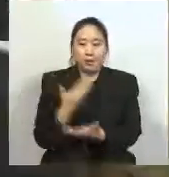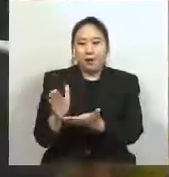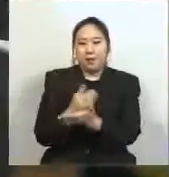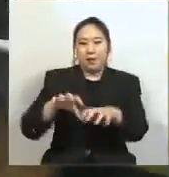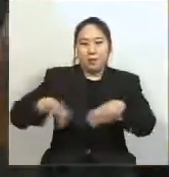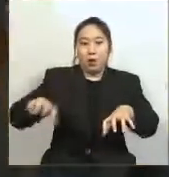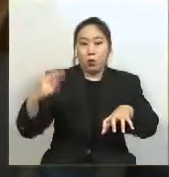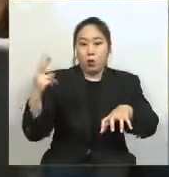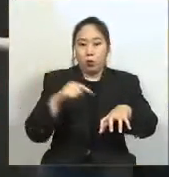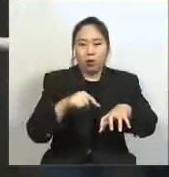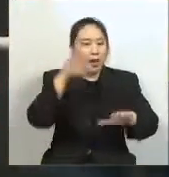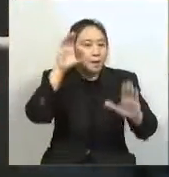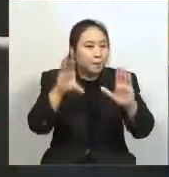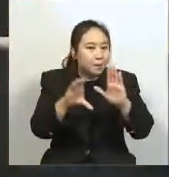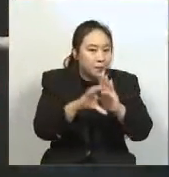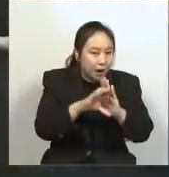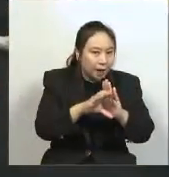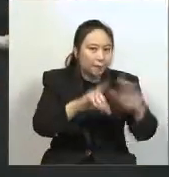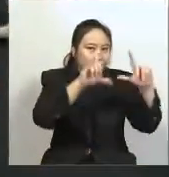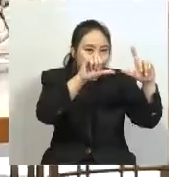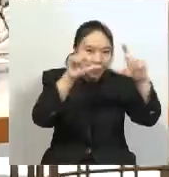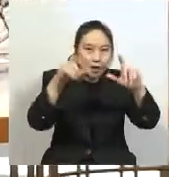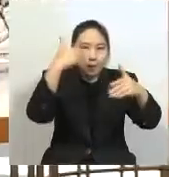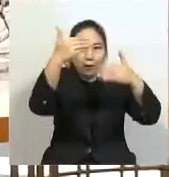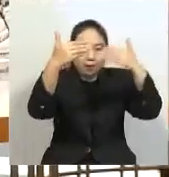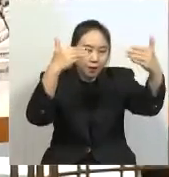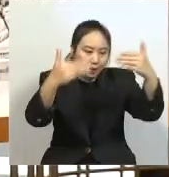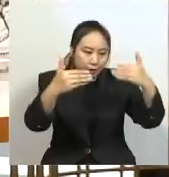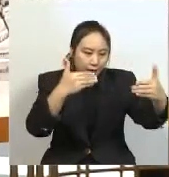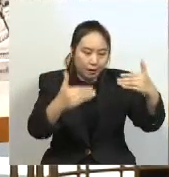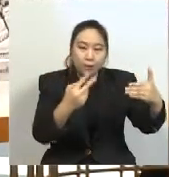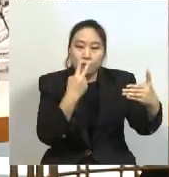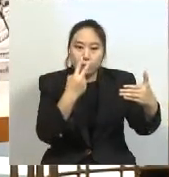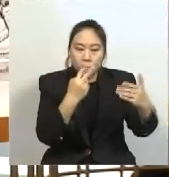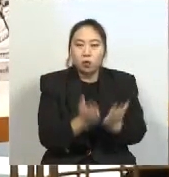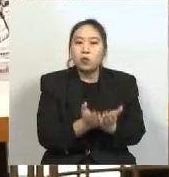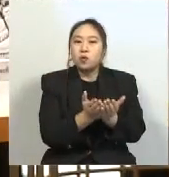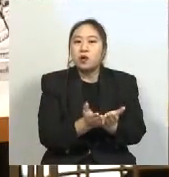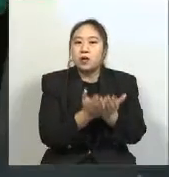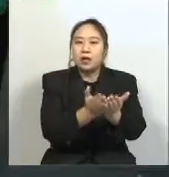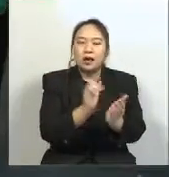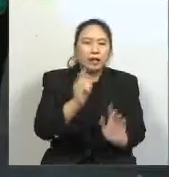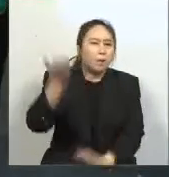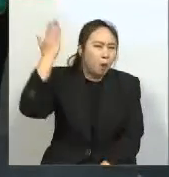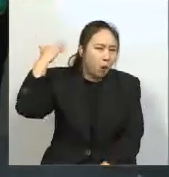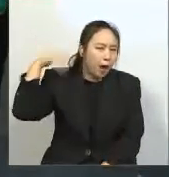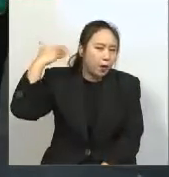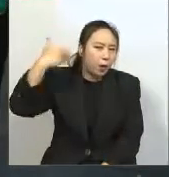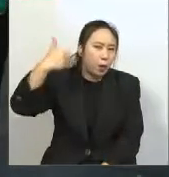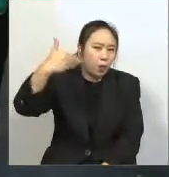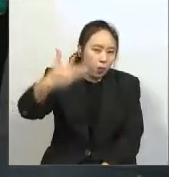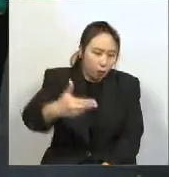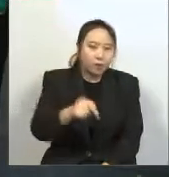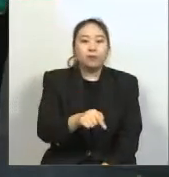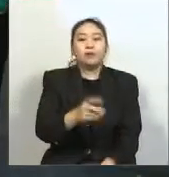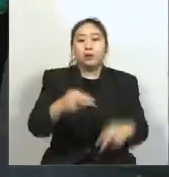วนแรกจัดแสดงภาพถ่ายและเนื้อหาประวัติความเป็นมาของริ้วขบวนตั้งแต่อดีตจนถึงปัจจุบัน